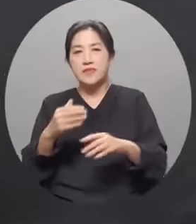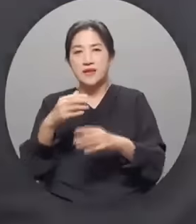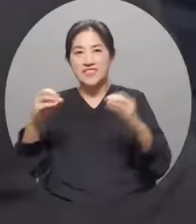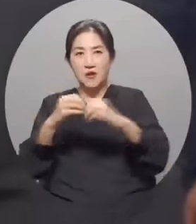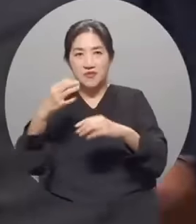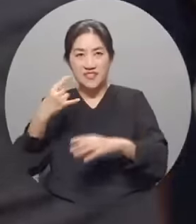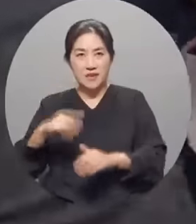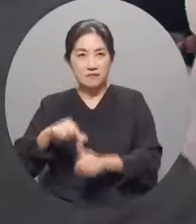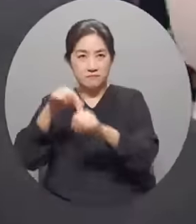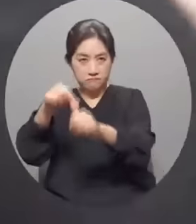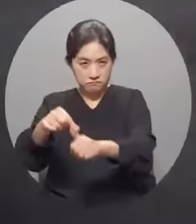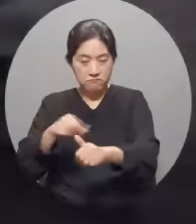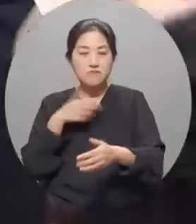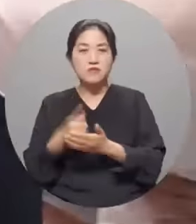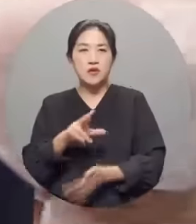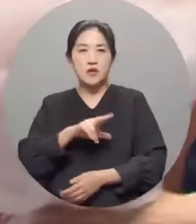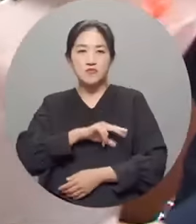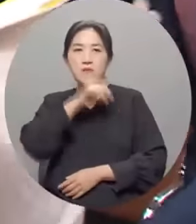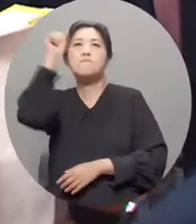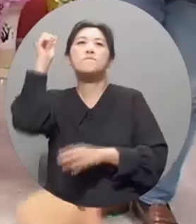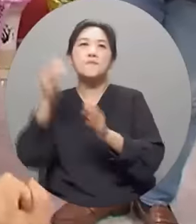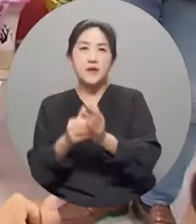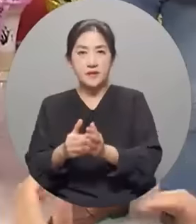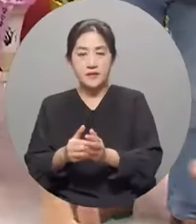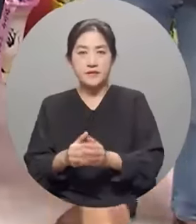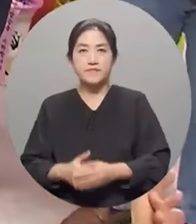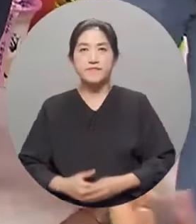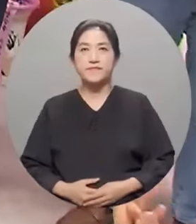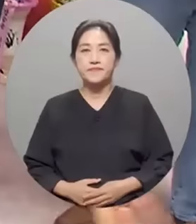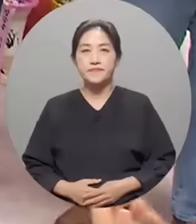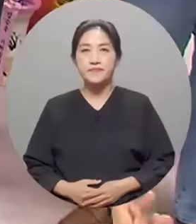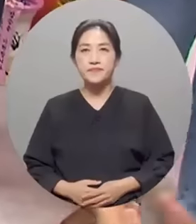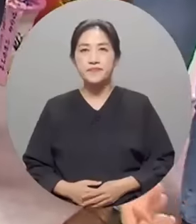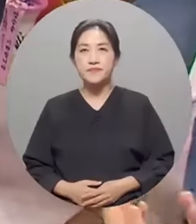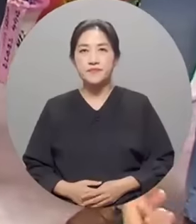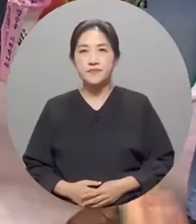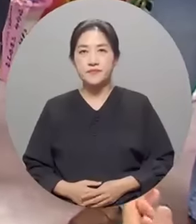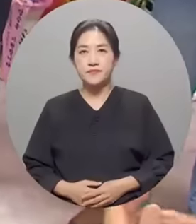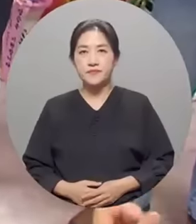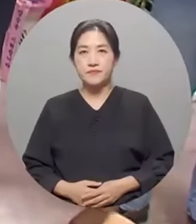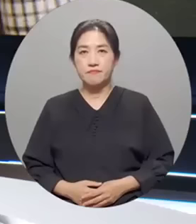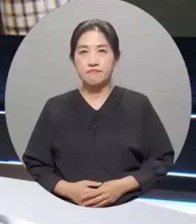의원은 국회의원으로 당선됐습니다. MBC 뉴스 지은수입니다.